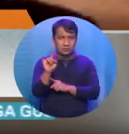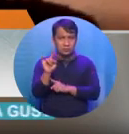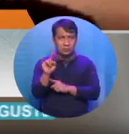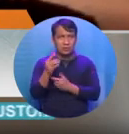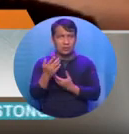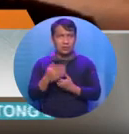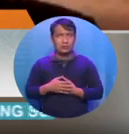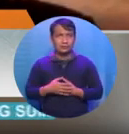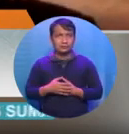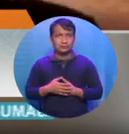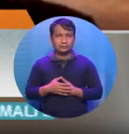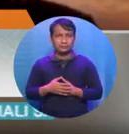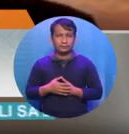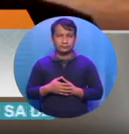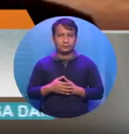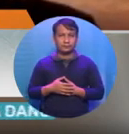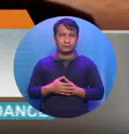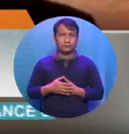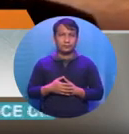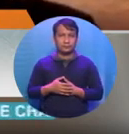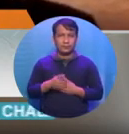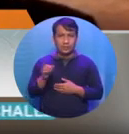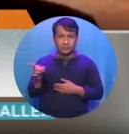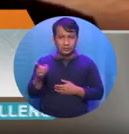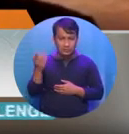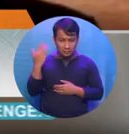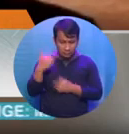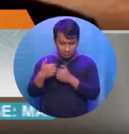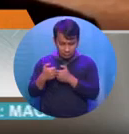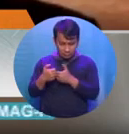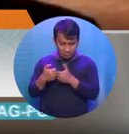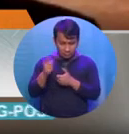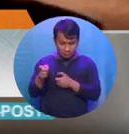Pero, naging magkasintahan po kayo, never?